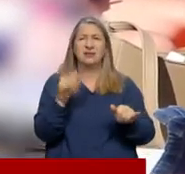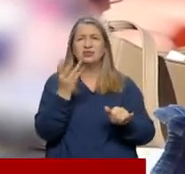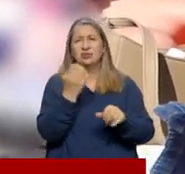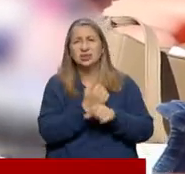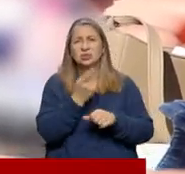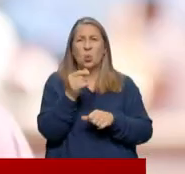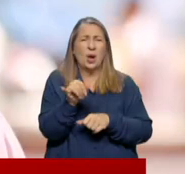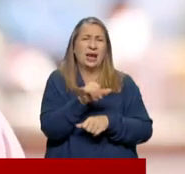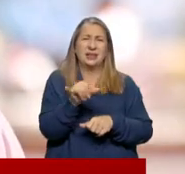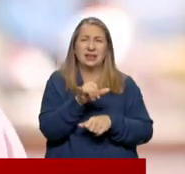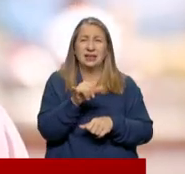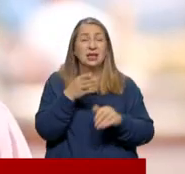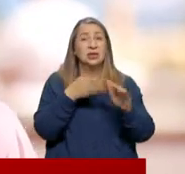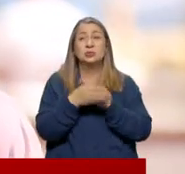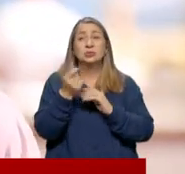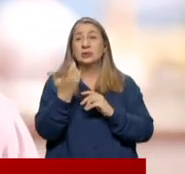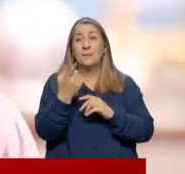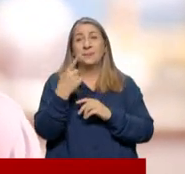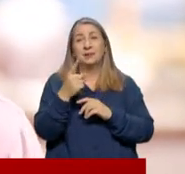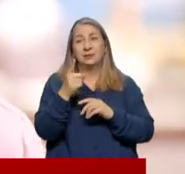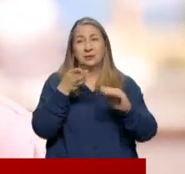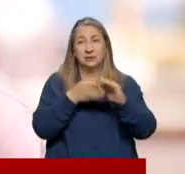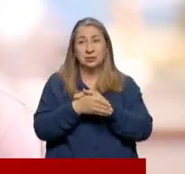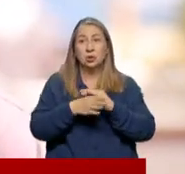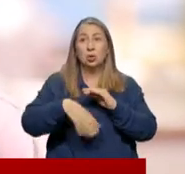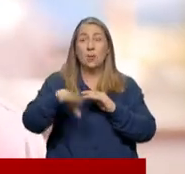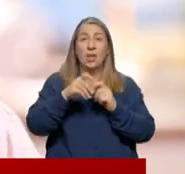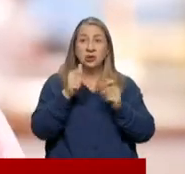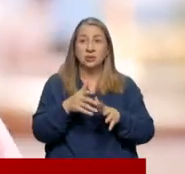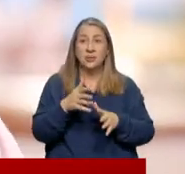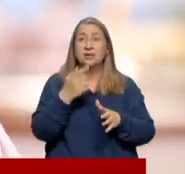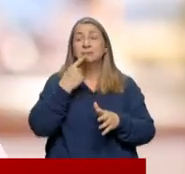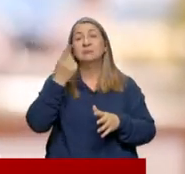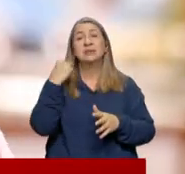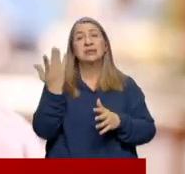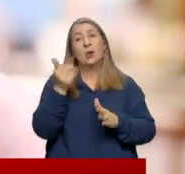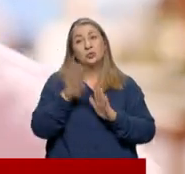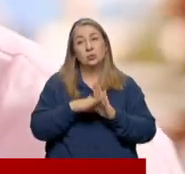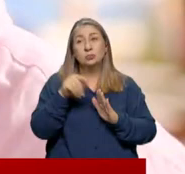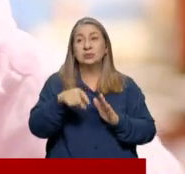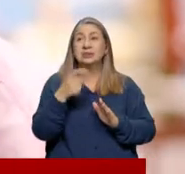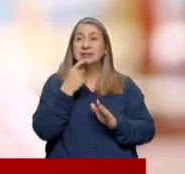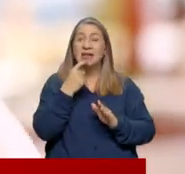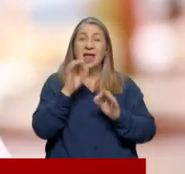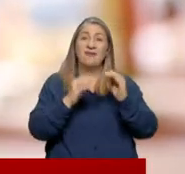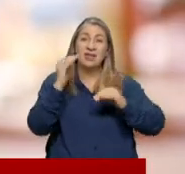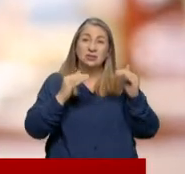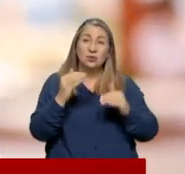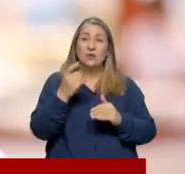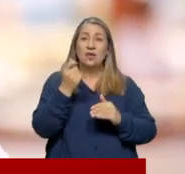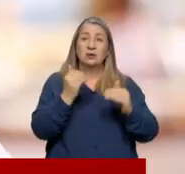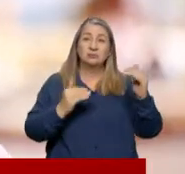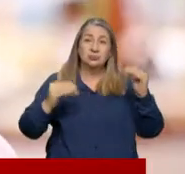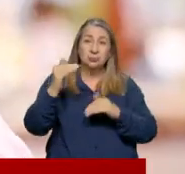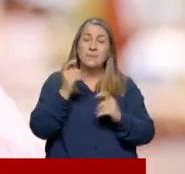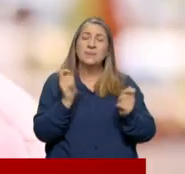Nişantaşı çok yakın şifresini şu an bin lira 1000 lira komple harcama tabi geçen sene daha uygundu Ama bu sen işte enflasyon olsun